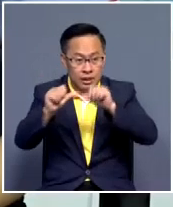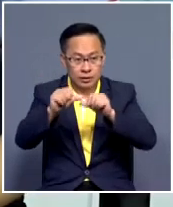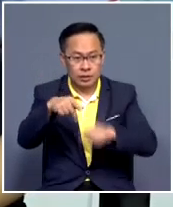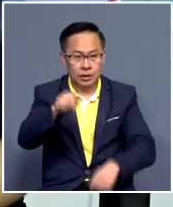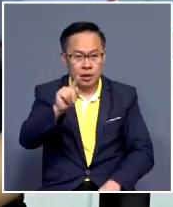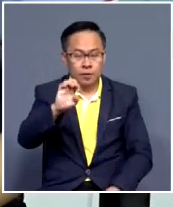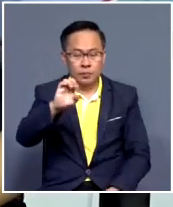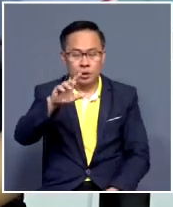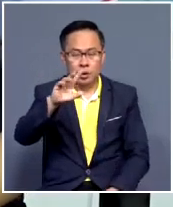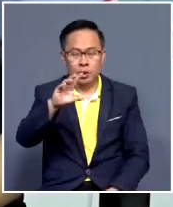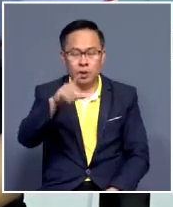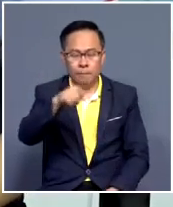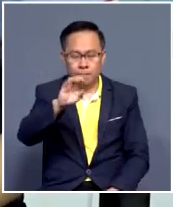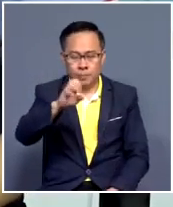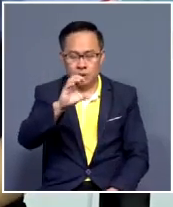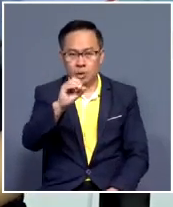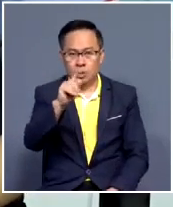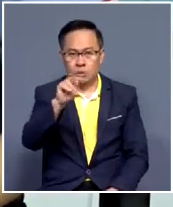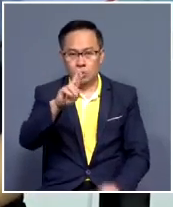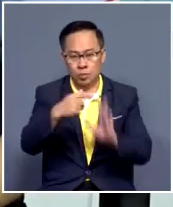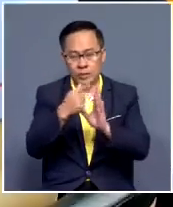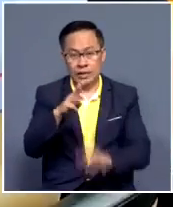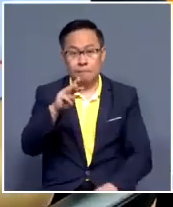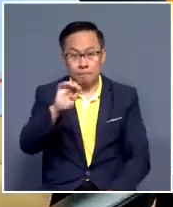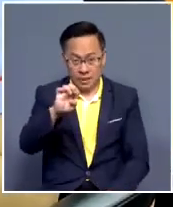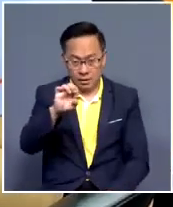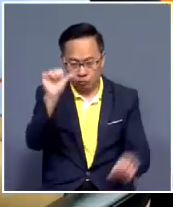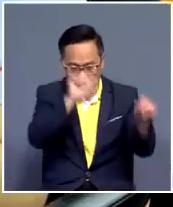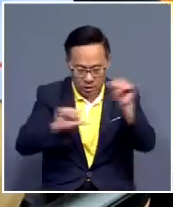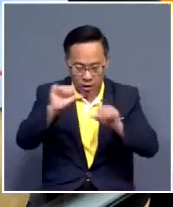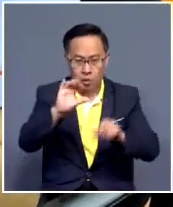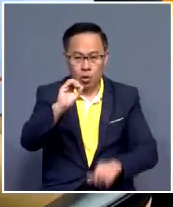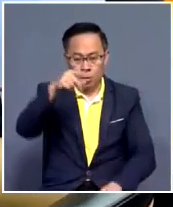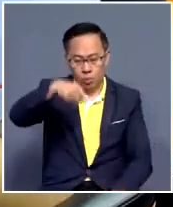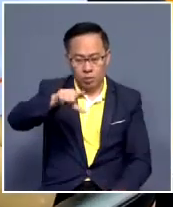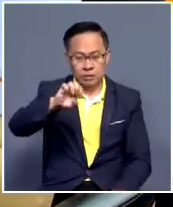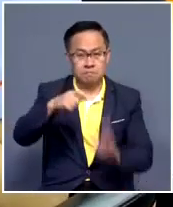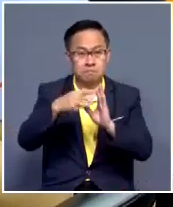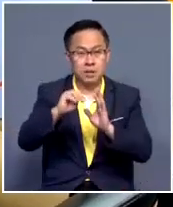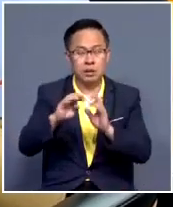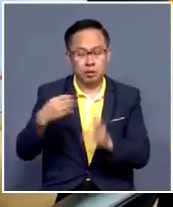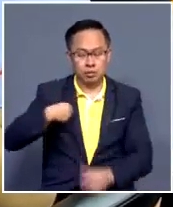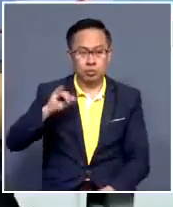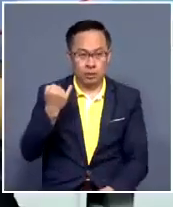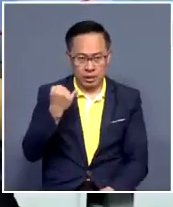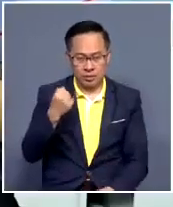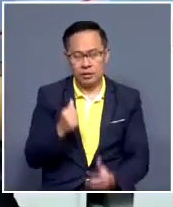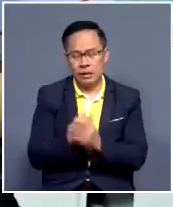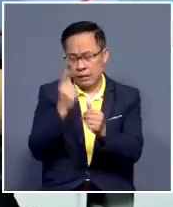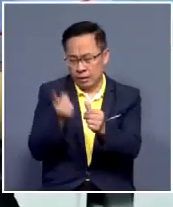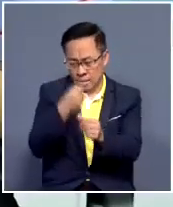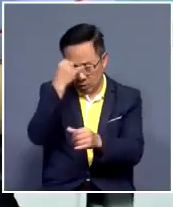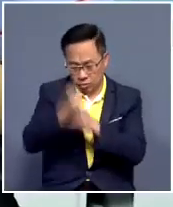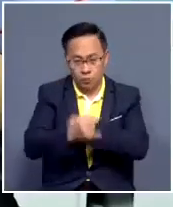เคมีและวิทยาศาสตร์โพลิเมอร์ค่ะที่จุฬาลงกรณ์มหาวิทยาลัยค่ะในตอนแรกนะคะคือตอนที่จบใหม่ๆเนี่ยก็ในใจคิดไว้2ทาง